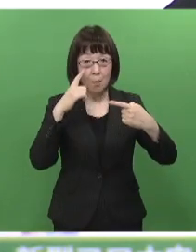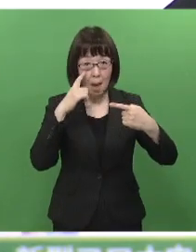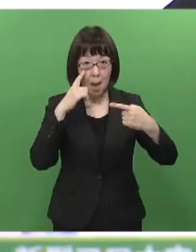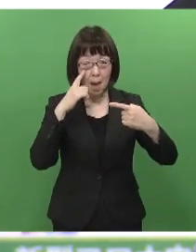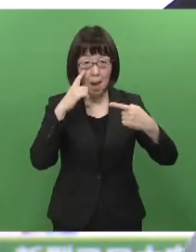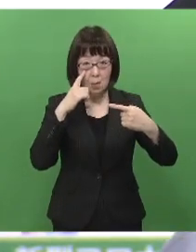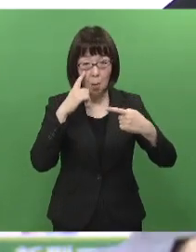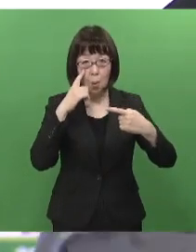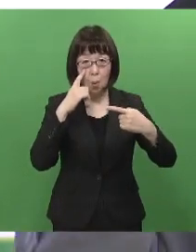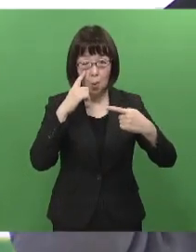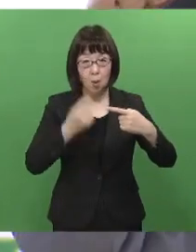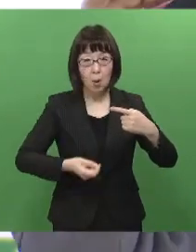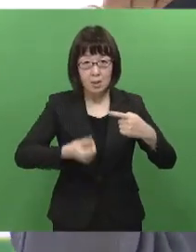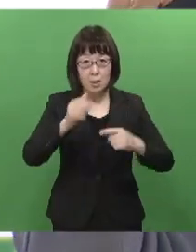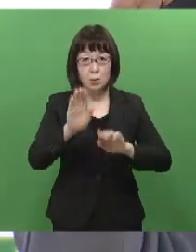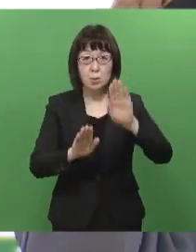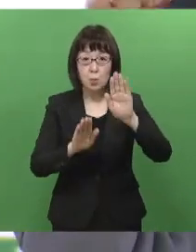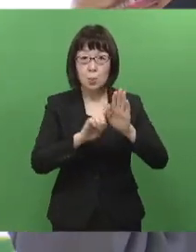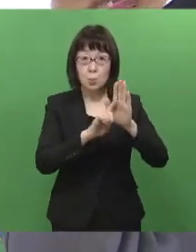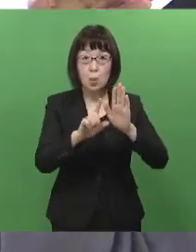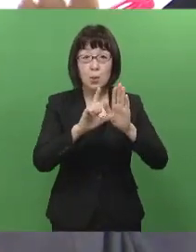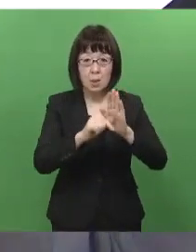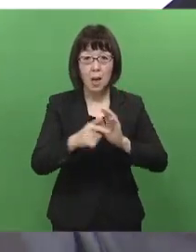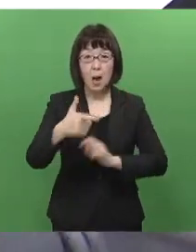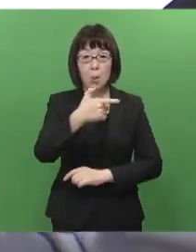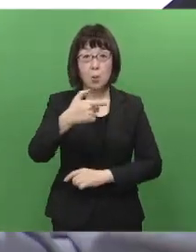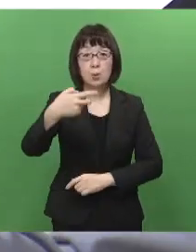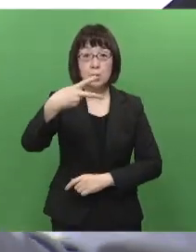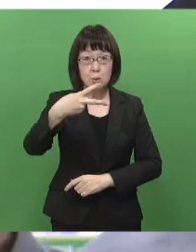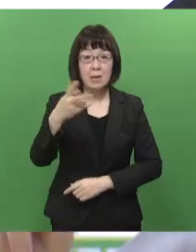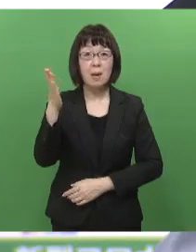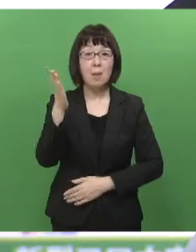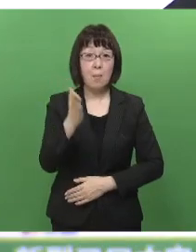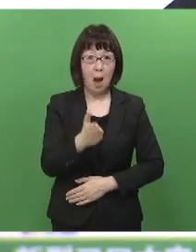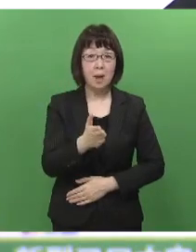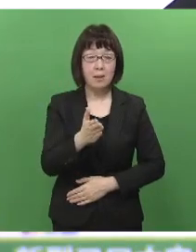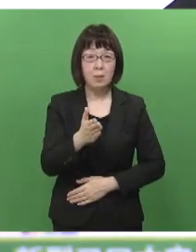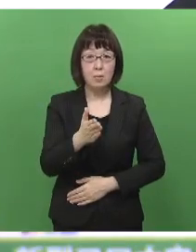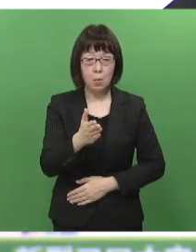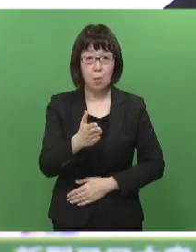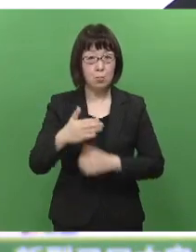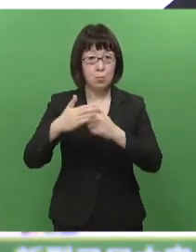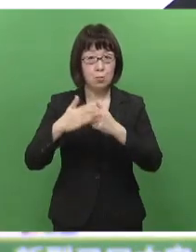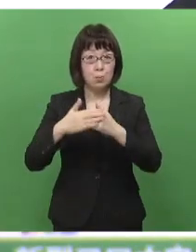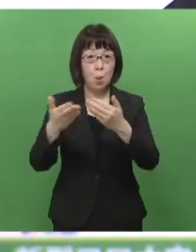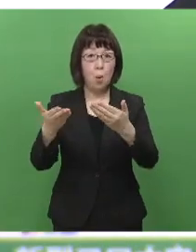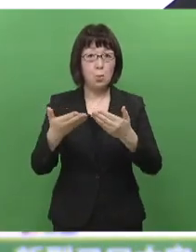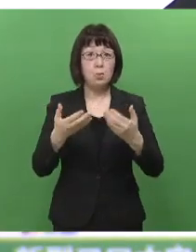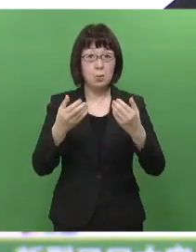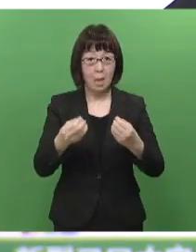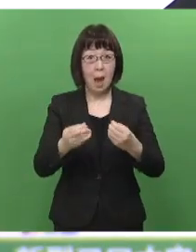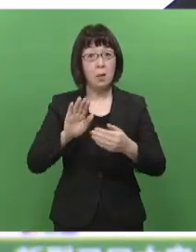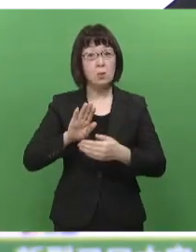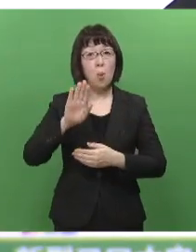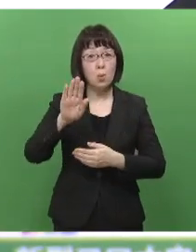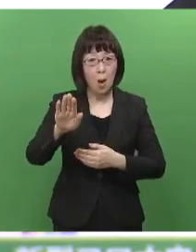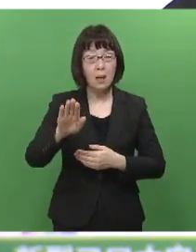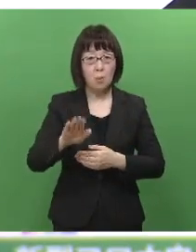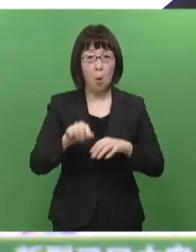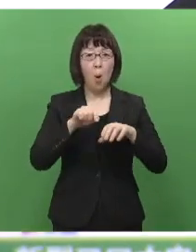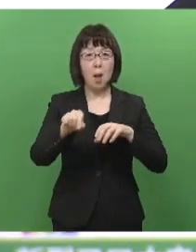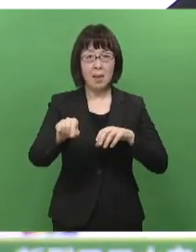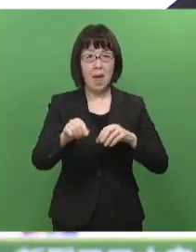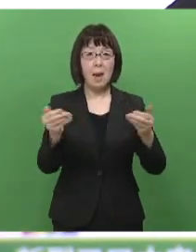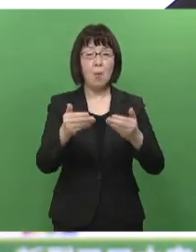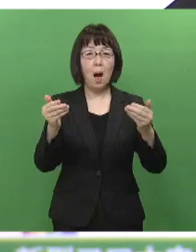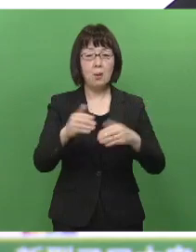まで 62% まで導入したっていうのが、またシューッとテレワークの実施率が減りつつありました。それを